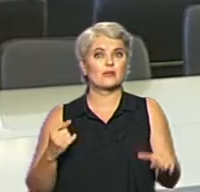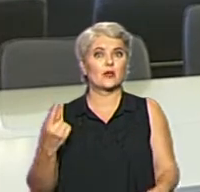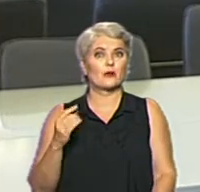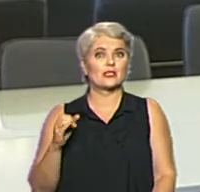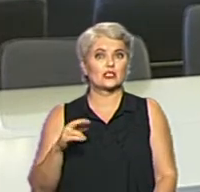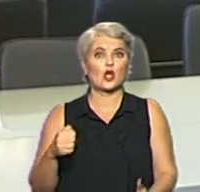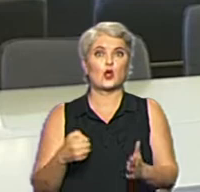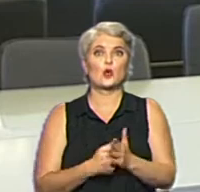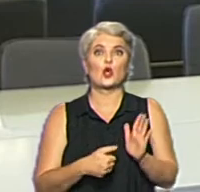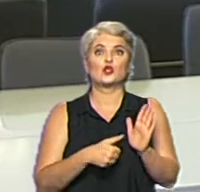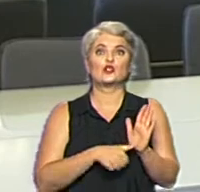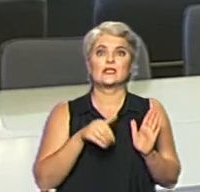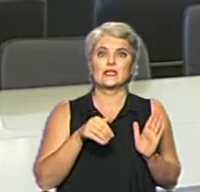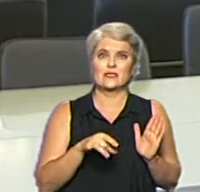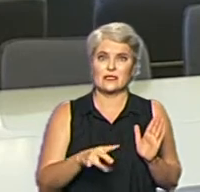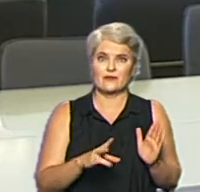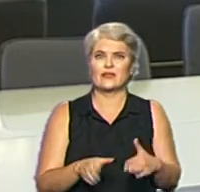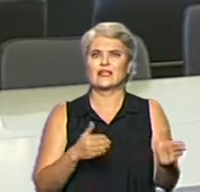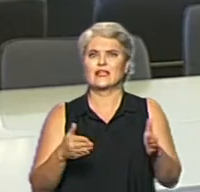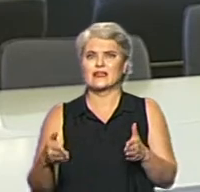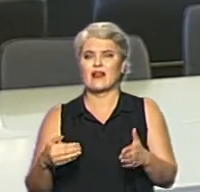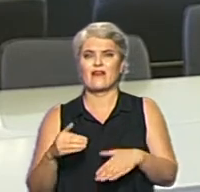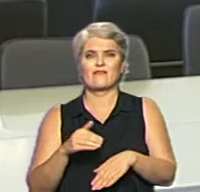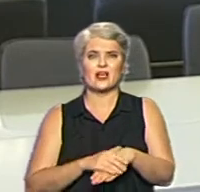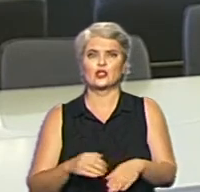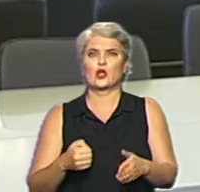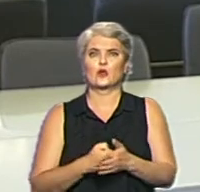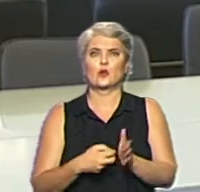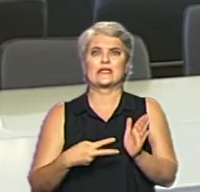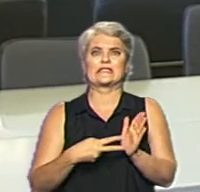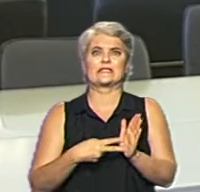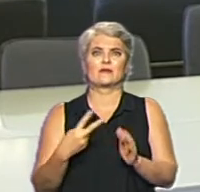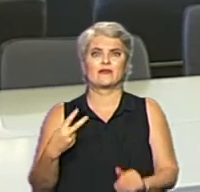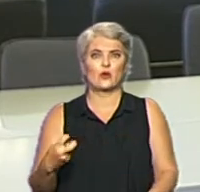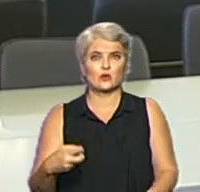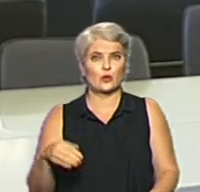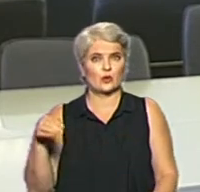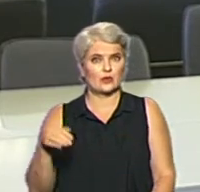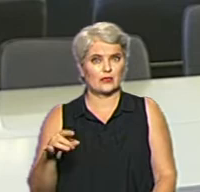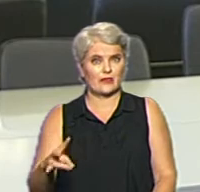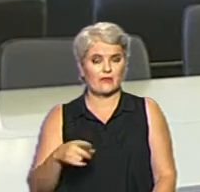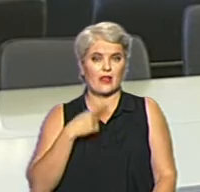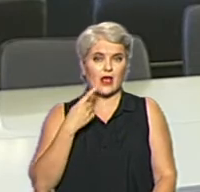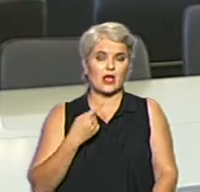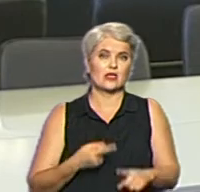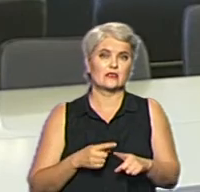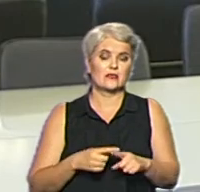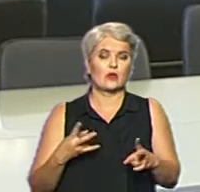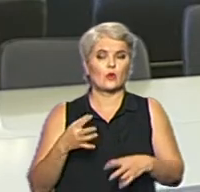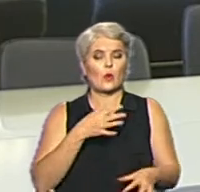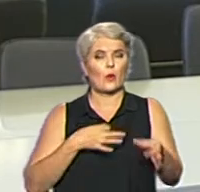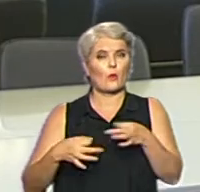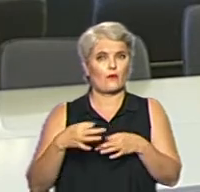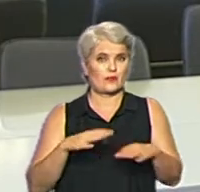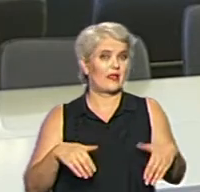до 6 тисяч гривень, ну і далі фактично до 7200 тисяч гривень, він каже, що це ще варто обговорити.